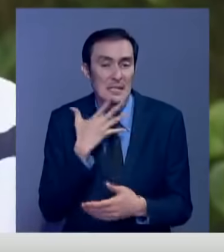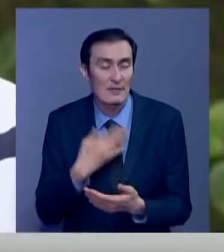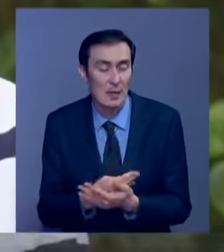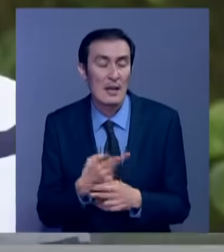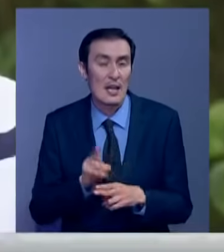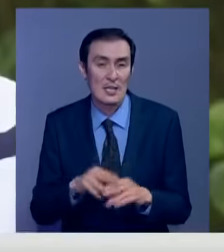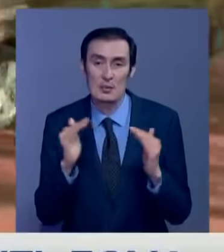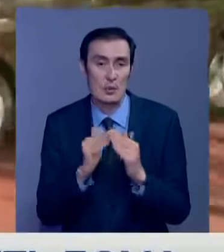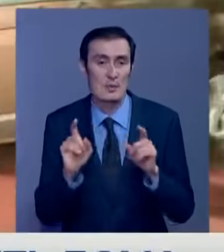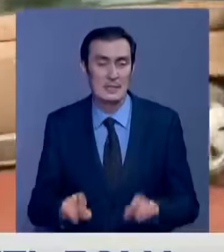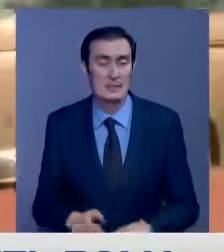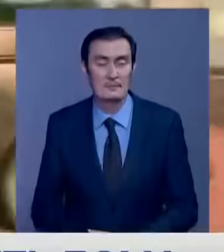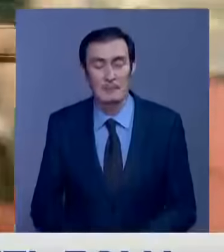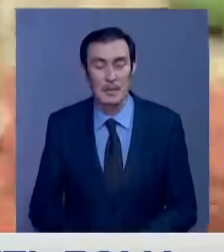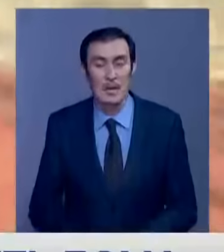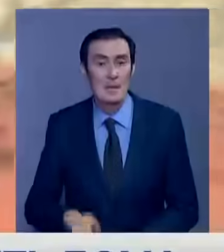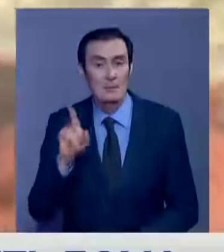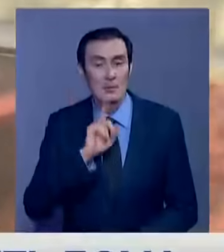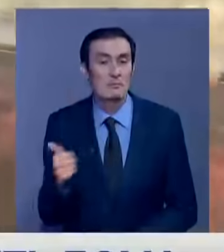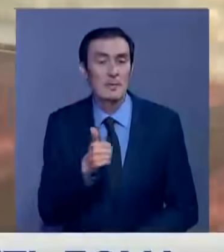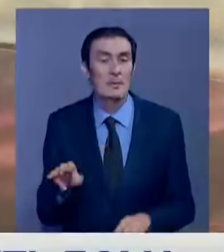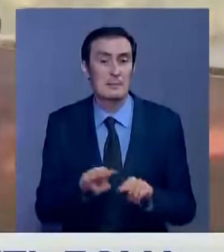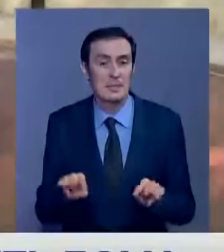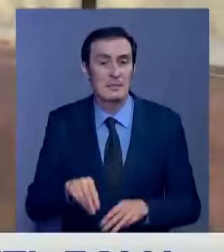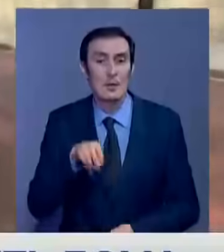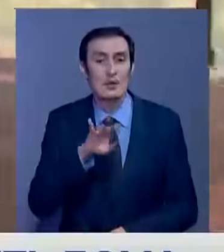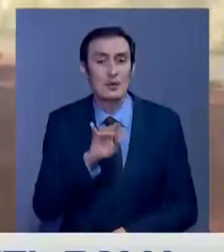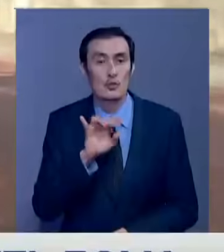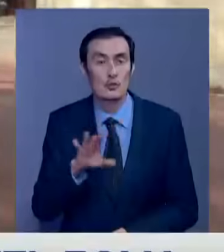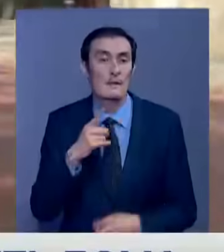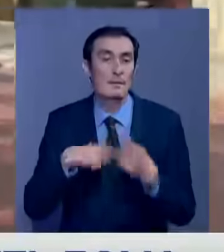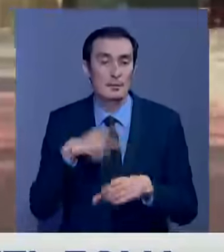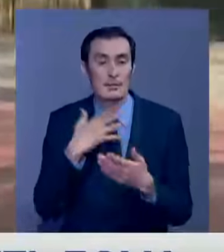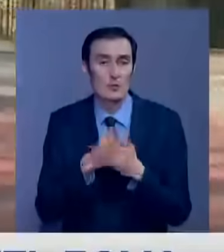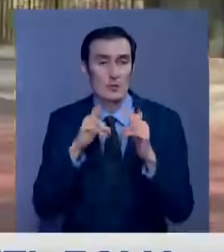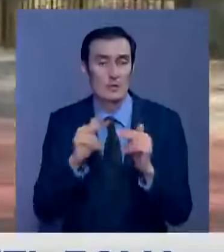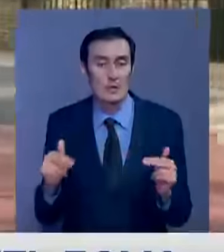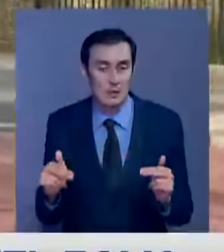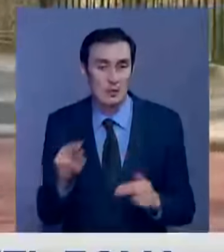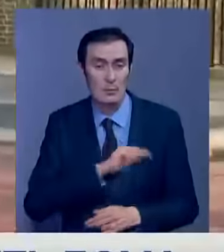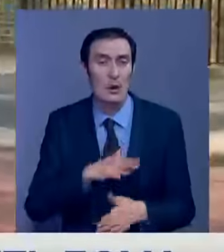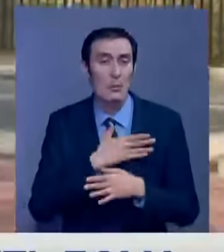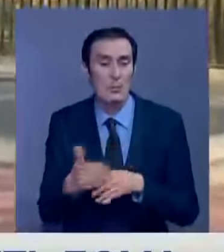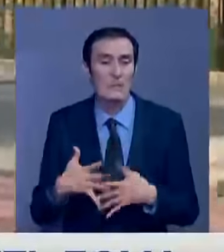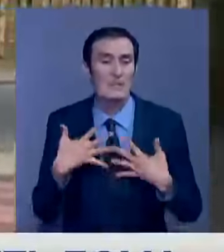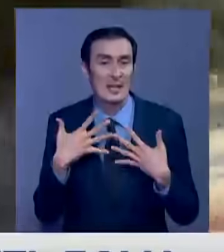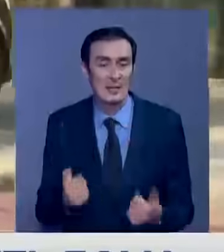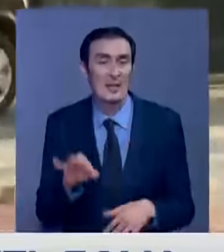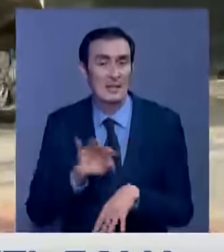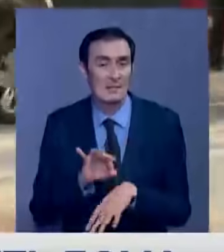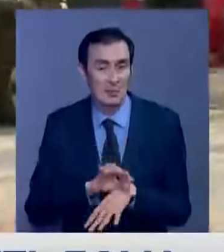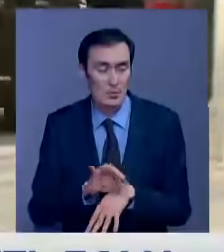это оставаться дома. Между тем, премьер-министр Борис Джонсон вернулся в свою резиденцию на Даунинг-стрит после выздоровления от